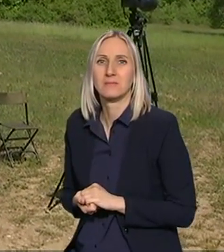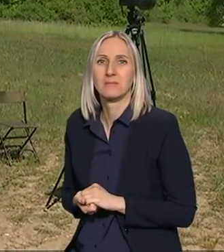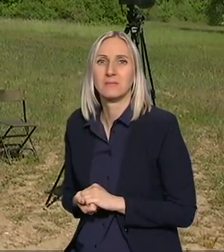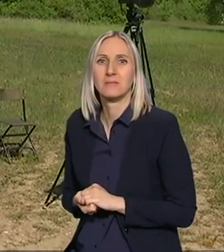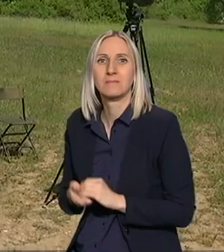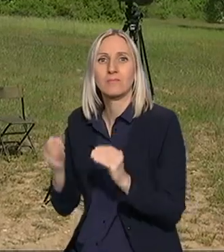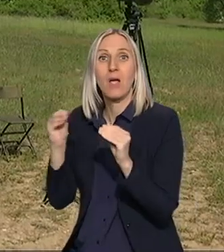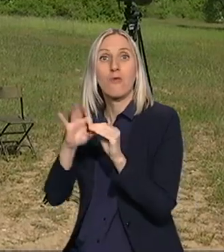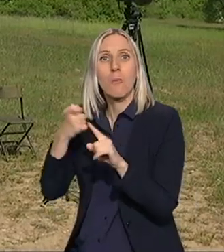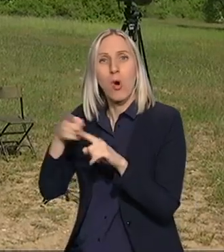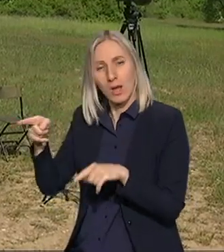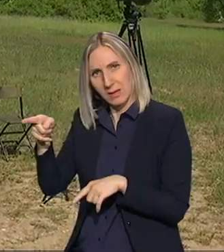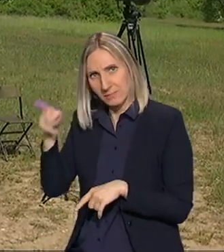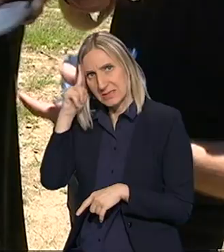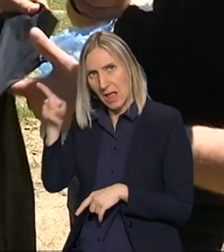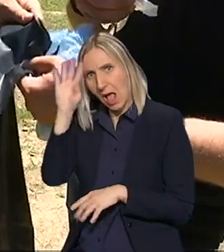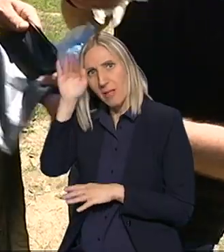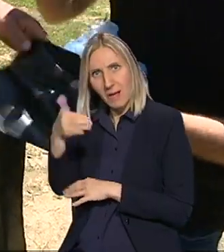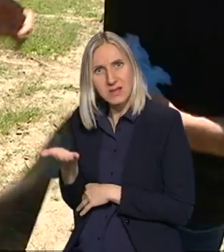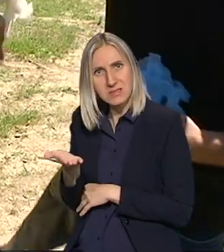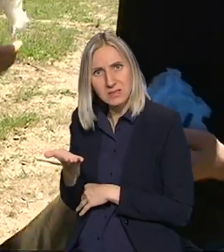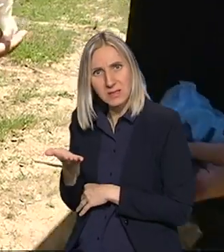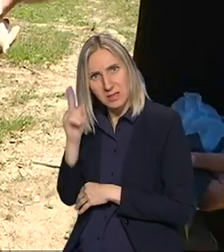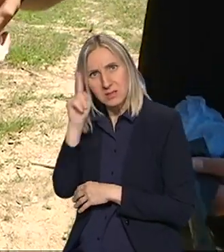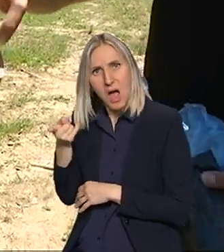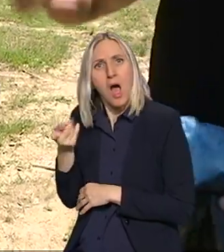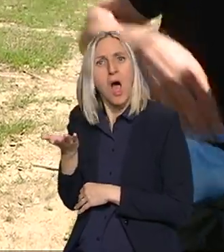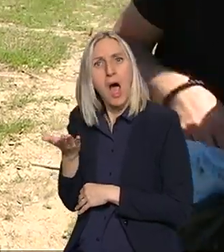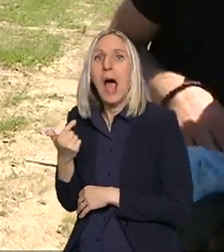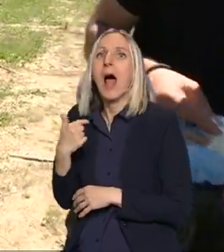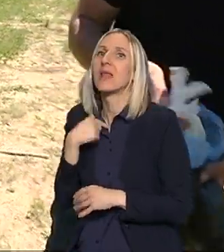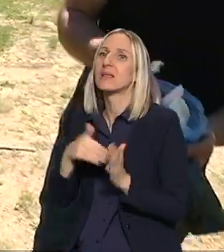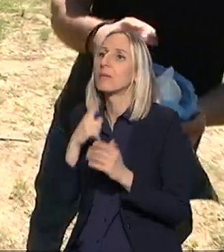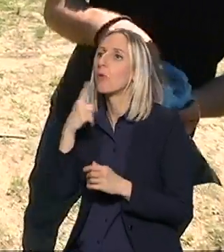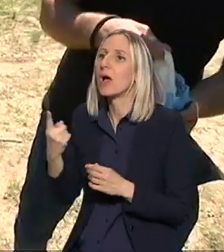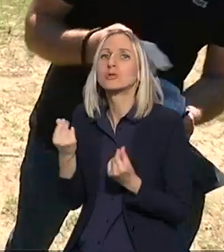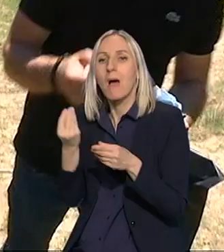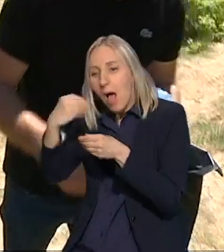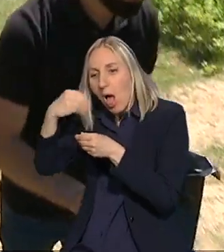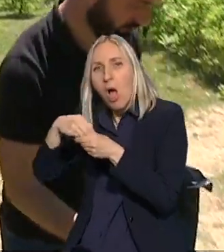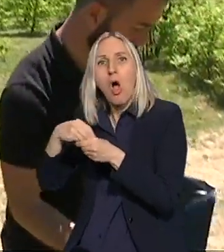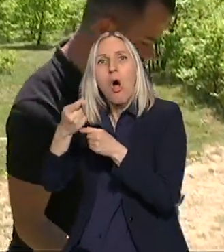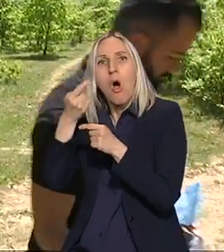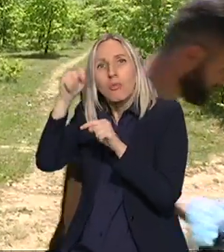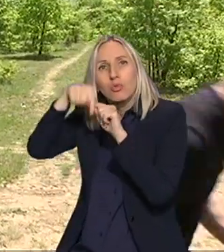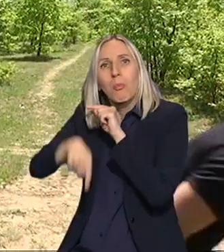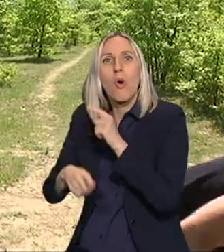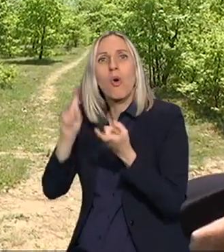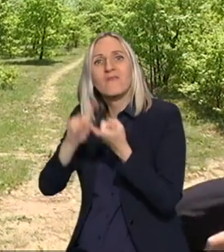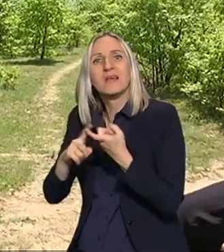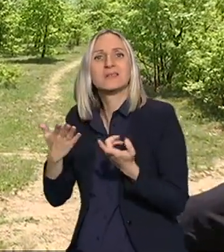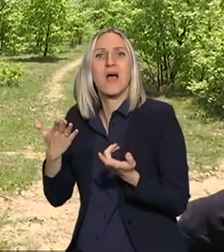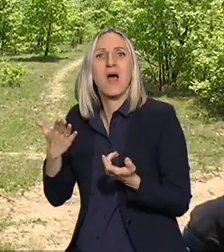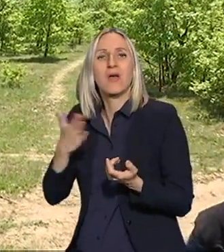Boki priča albanski, zna neke stvari, ali ja ću mu kažem, na primer, nešto kad je u pitanju malo više o našim tradicijima, ono, ovo,